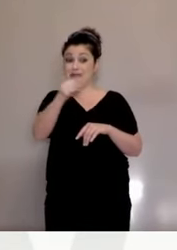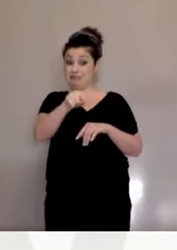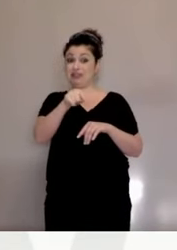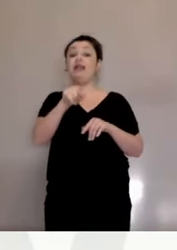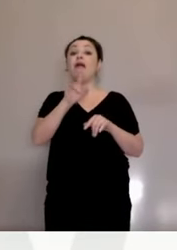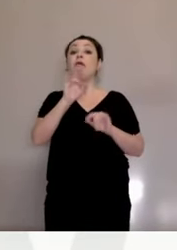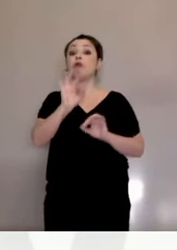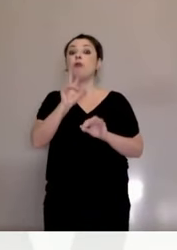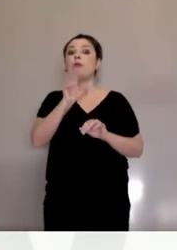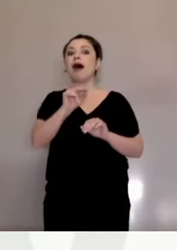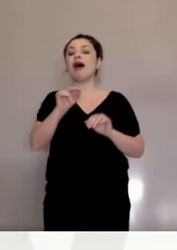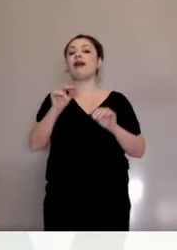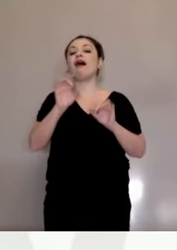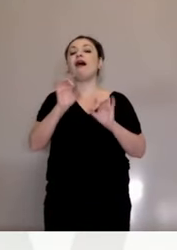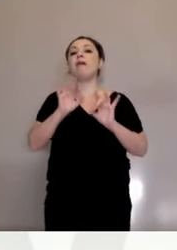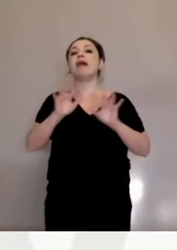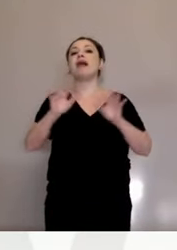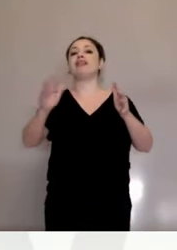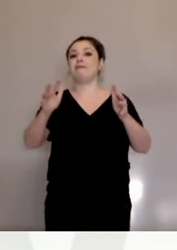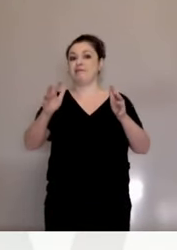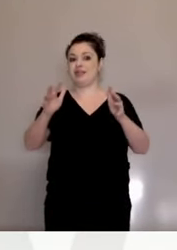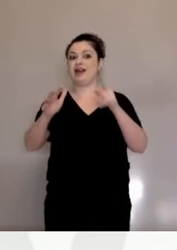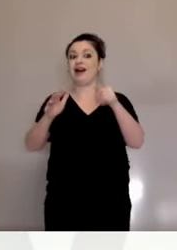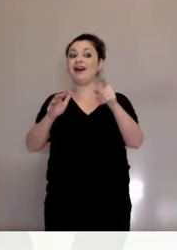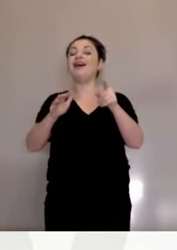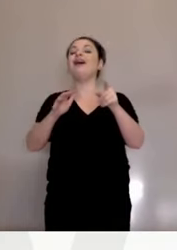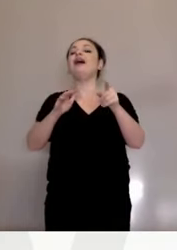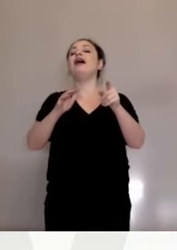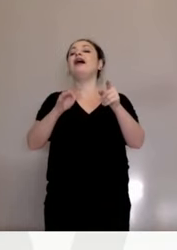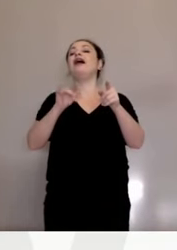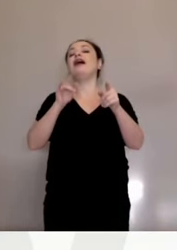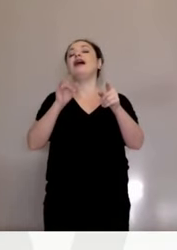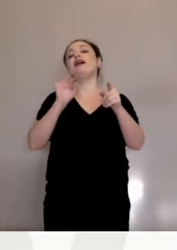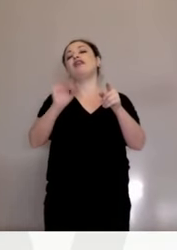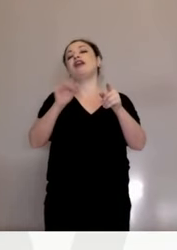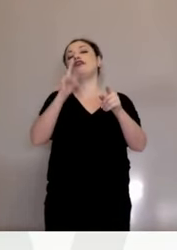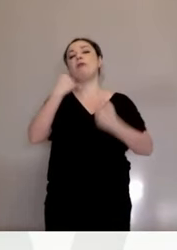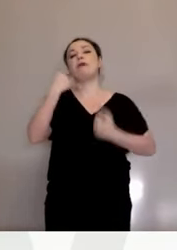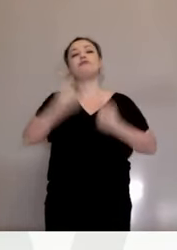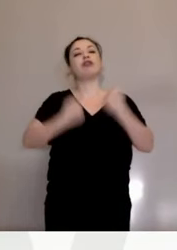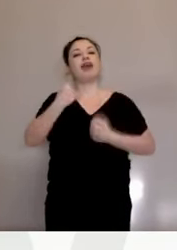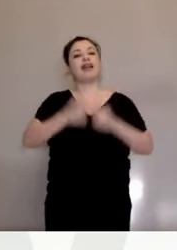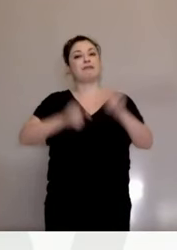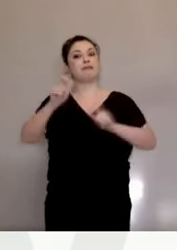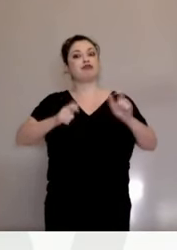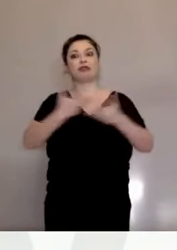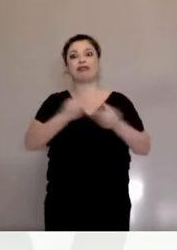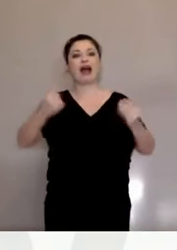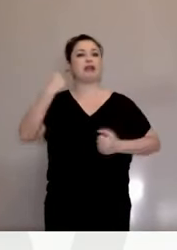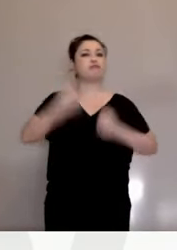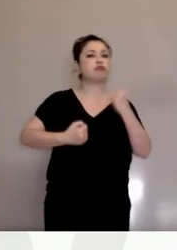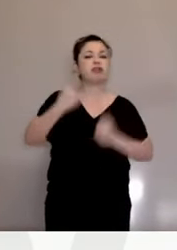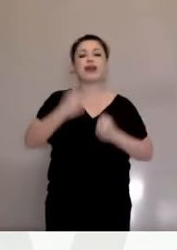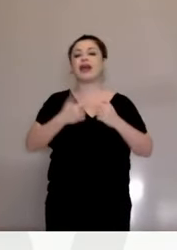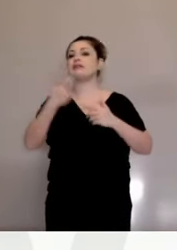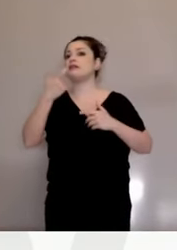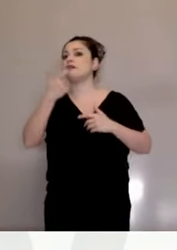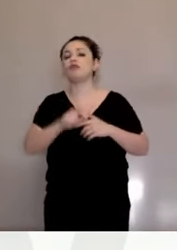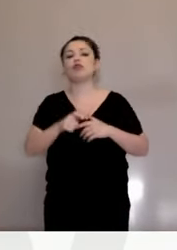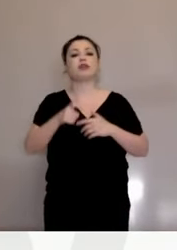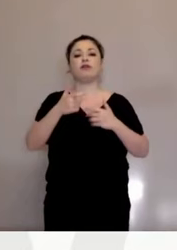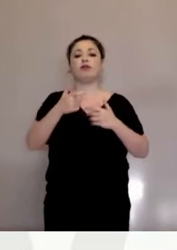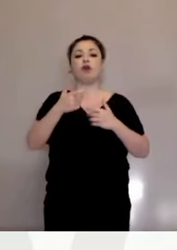pandemia citando le proteste di molti individui che ritengono addirittura